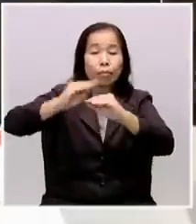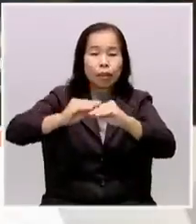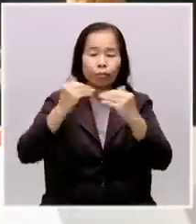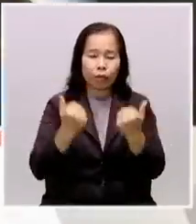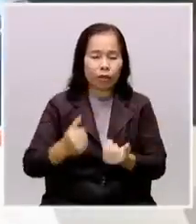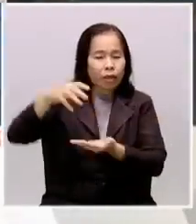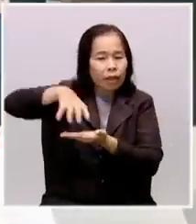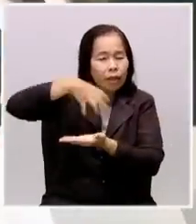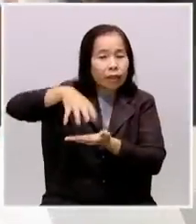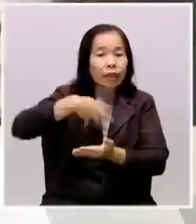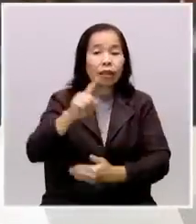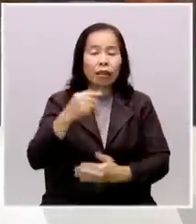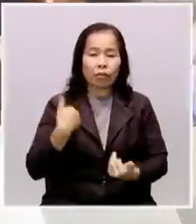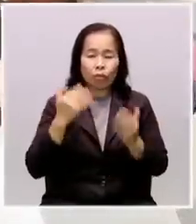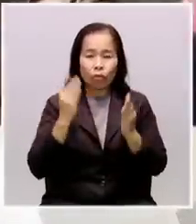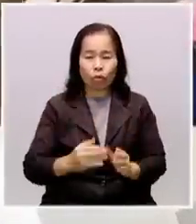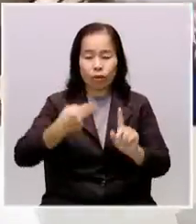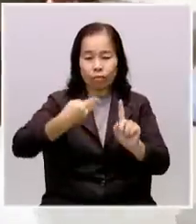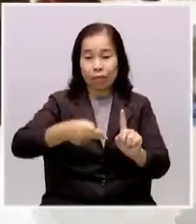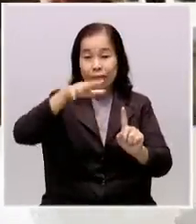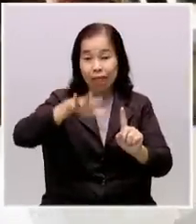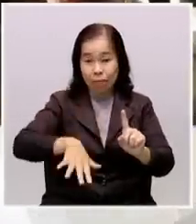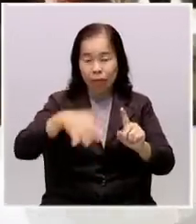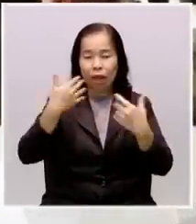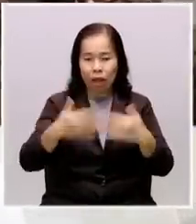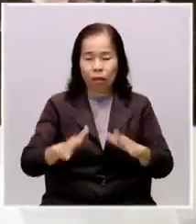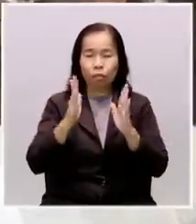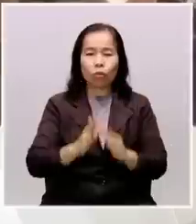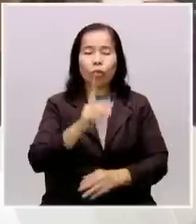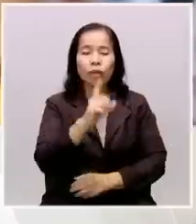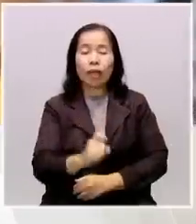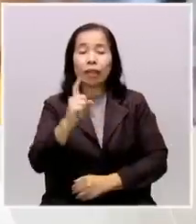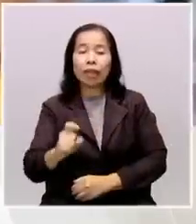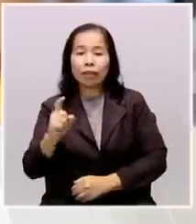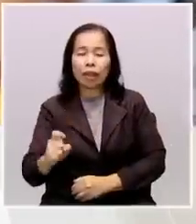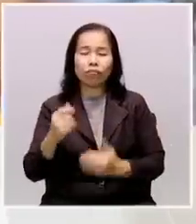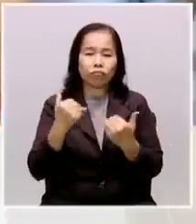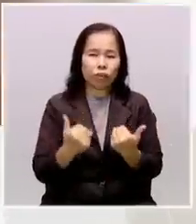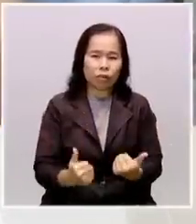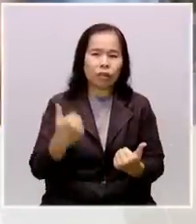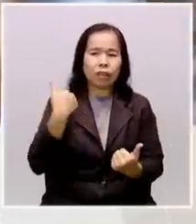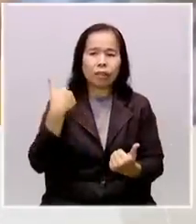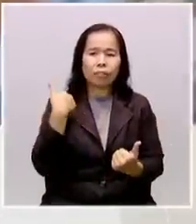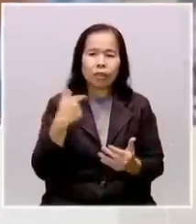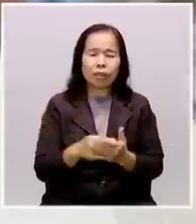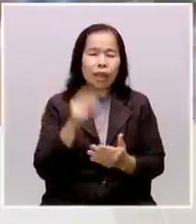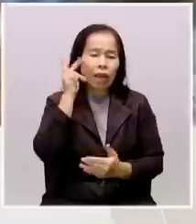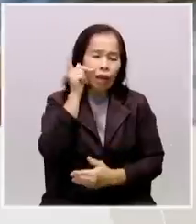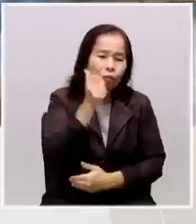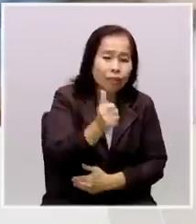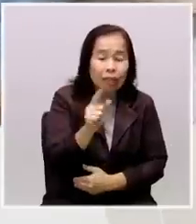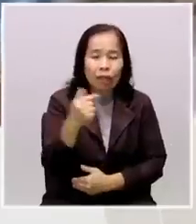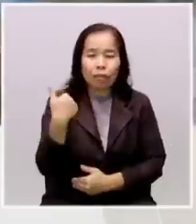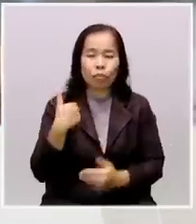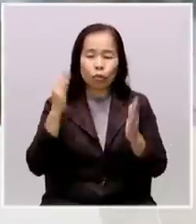นี้รายงานเข้ามานะครับวัดทะลุ 15,000คนแล้วท่ามกลางข่าวร้ายที่เกิดขึ้นนะครับก็พอจะมีข่าวดีอยู่บ้างนั่นก็คือ